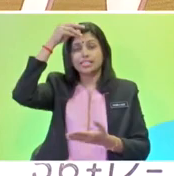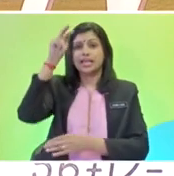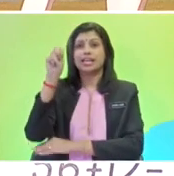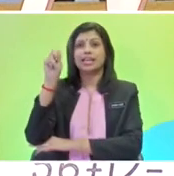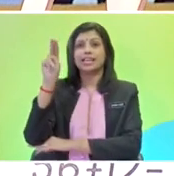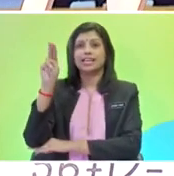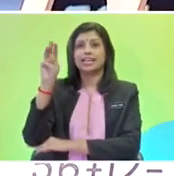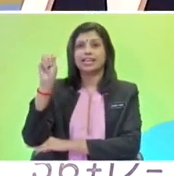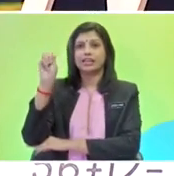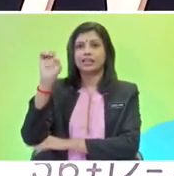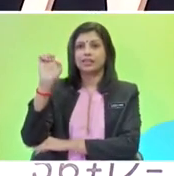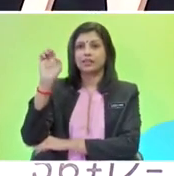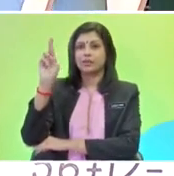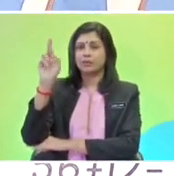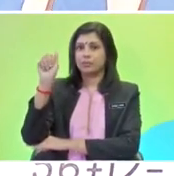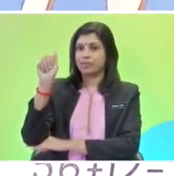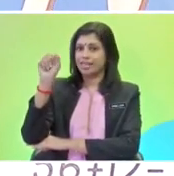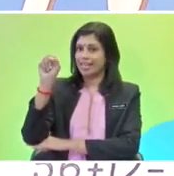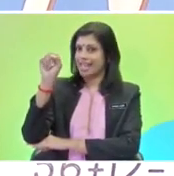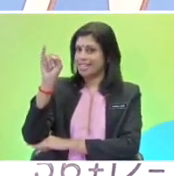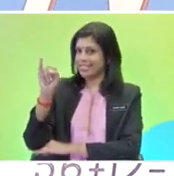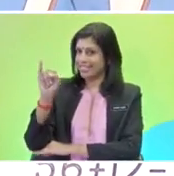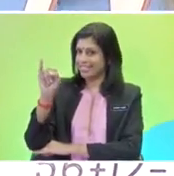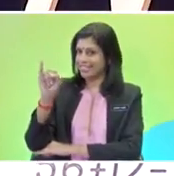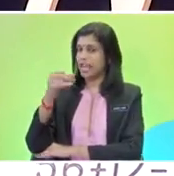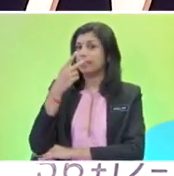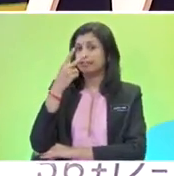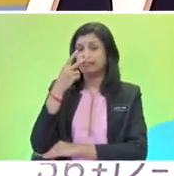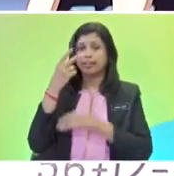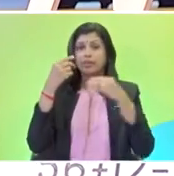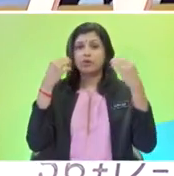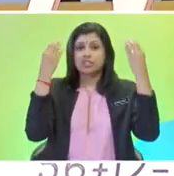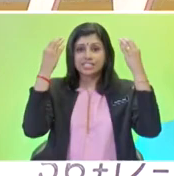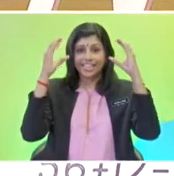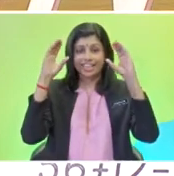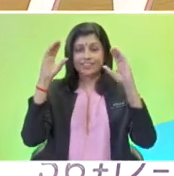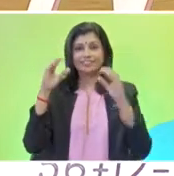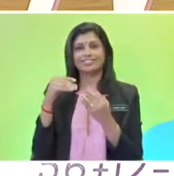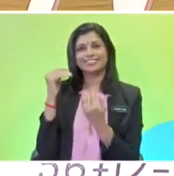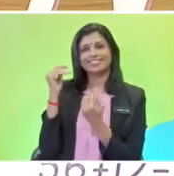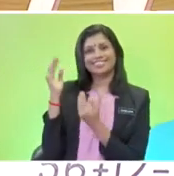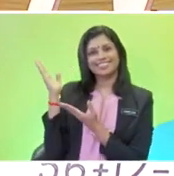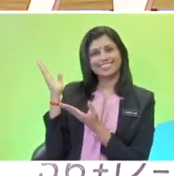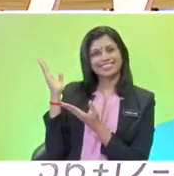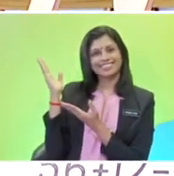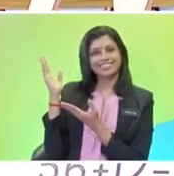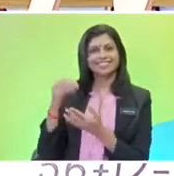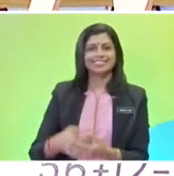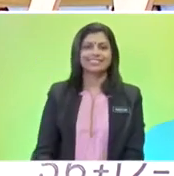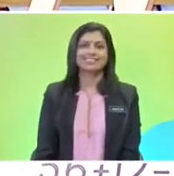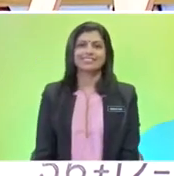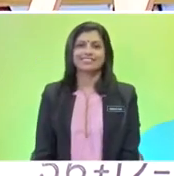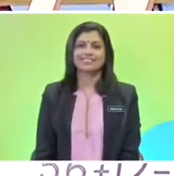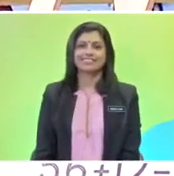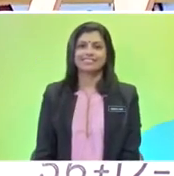siapa? Siapakah guru kita? Sebelum kita perkenalkan beliau, jom kita saksikan terlebih dahulu